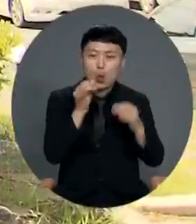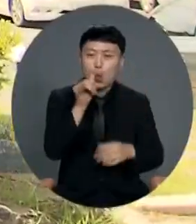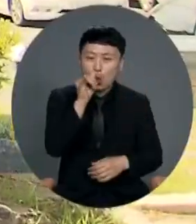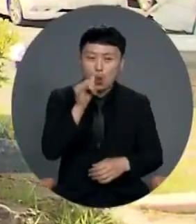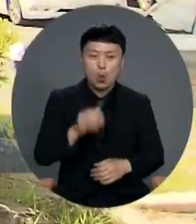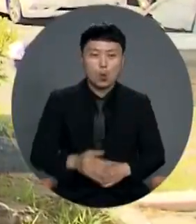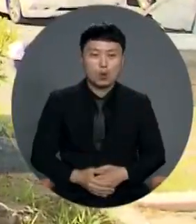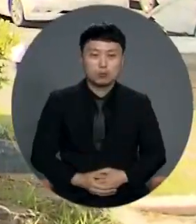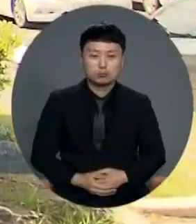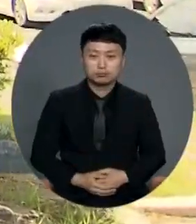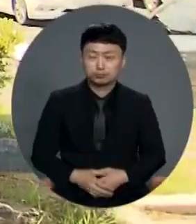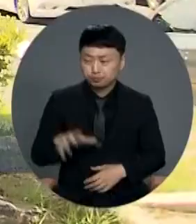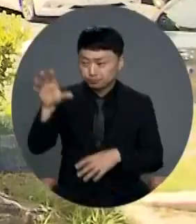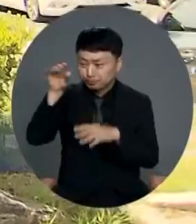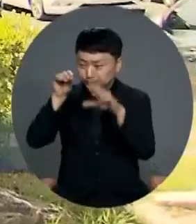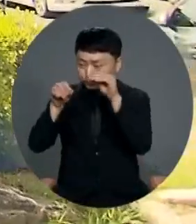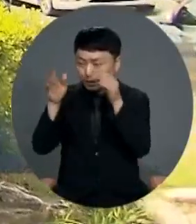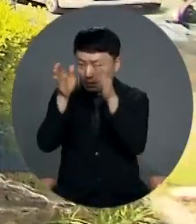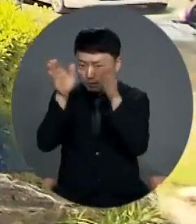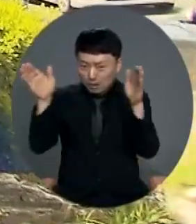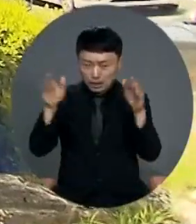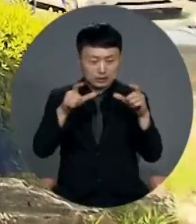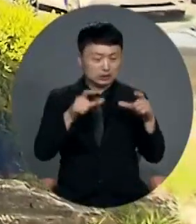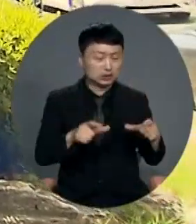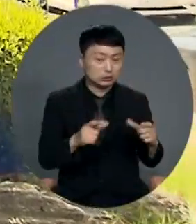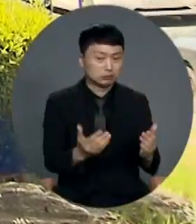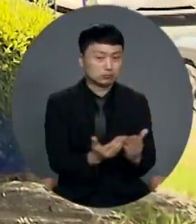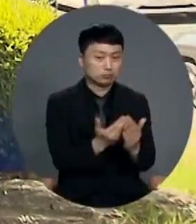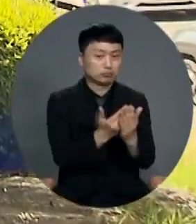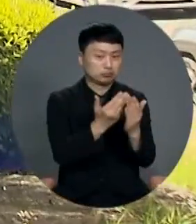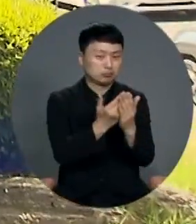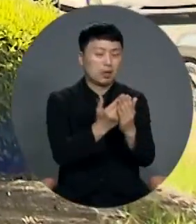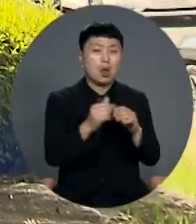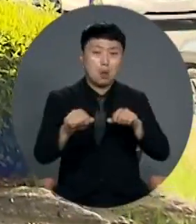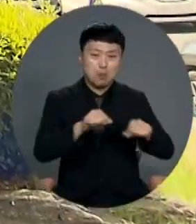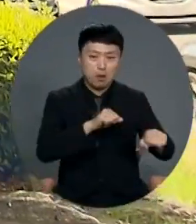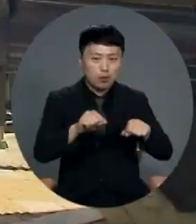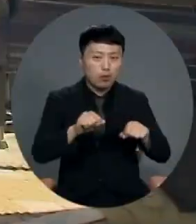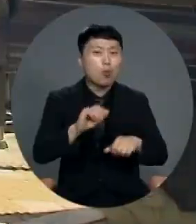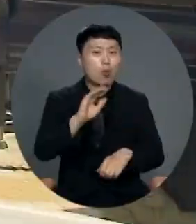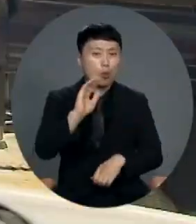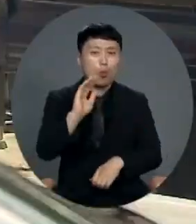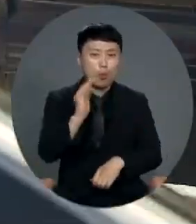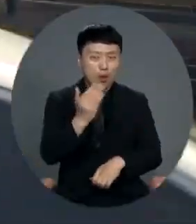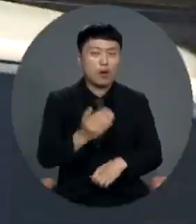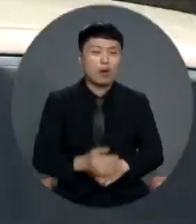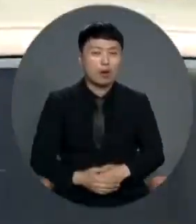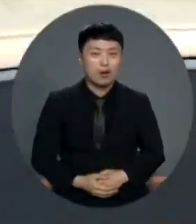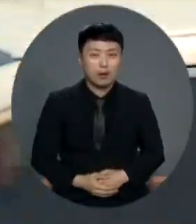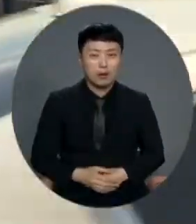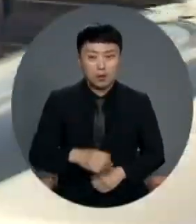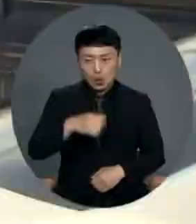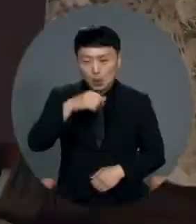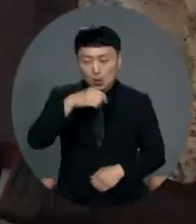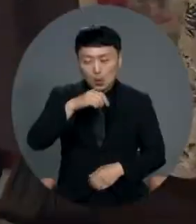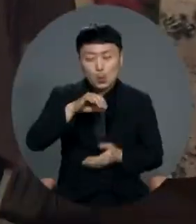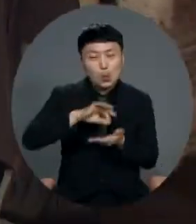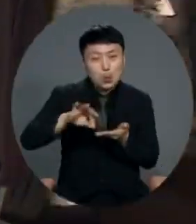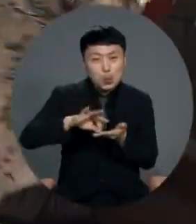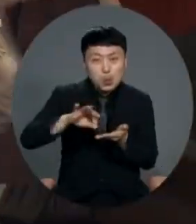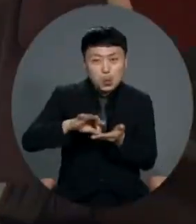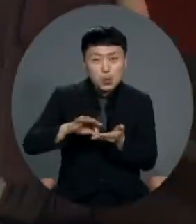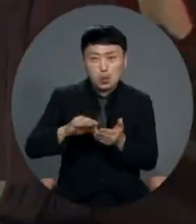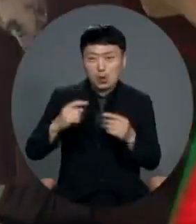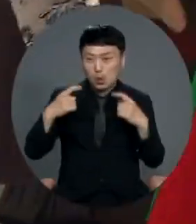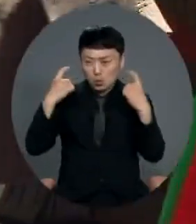거를 보고 배우고 와가지고 청도 군을 위해 활성화시키면 되는 거 아닙니까? 혈세로 해외여행 다니냐는